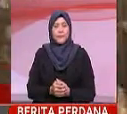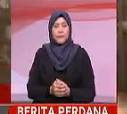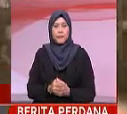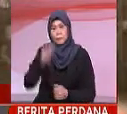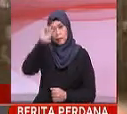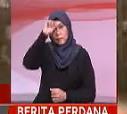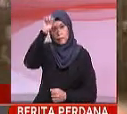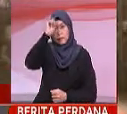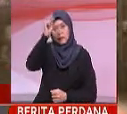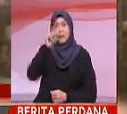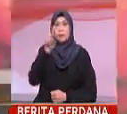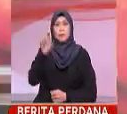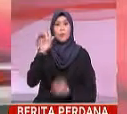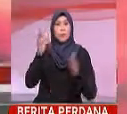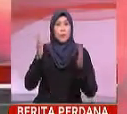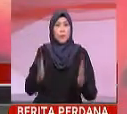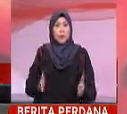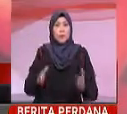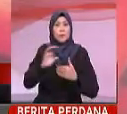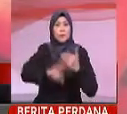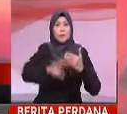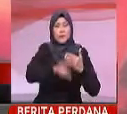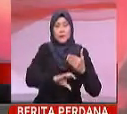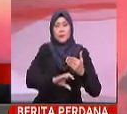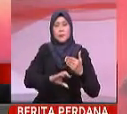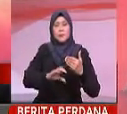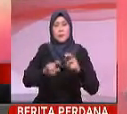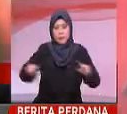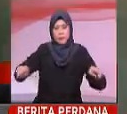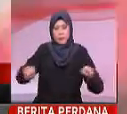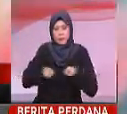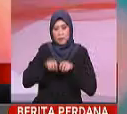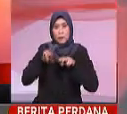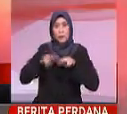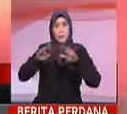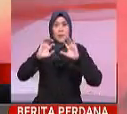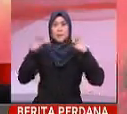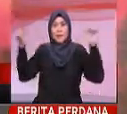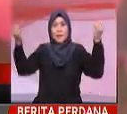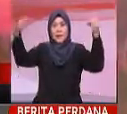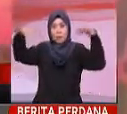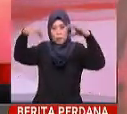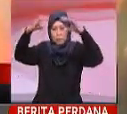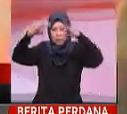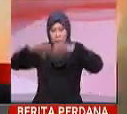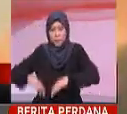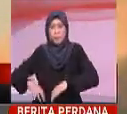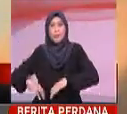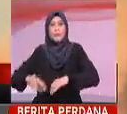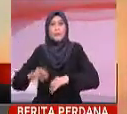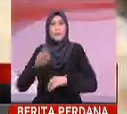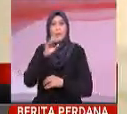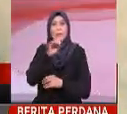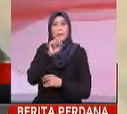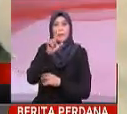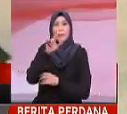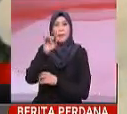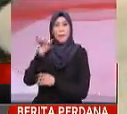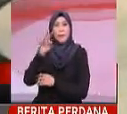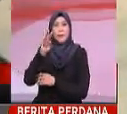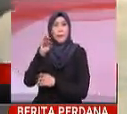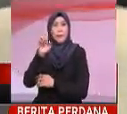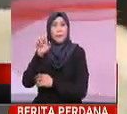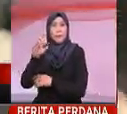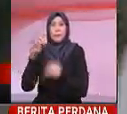Di India, 100 orang dilaporkan cedera selepas tempat duduk di stadium runtuh. Menurut Daily Mail, sekurang-kurangnya